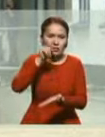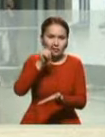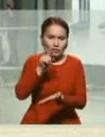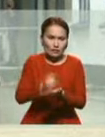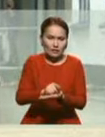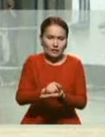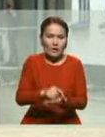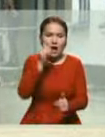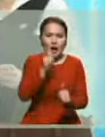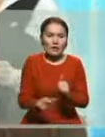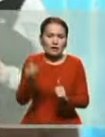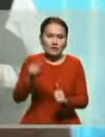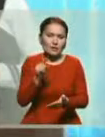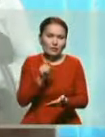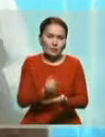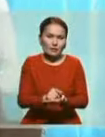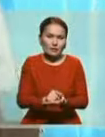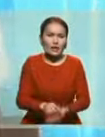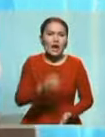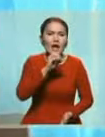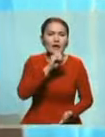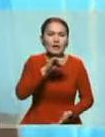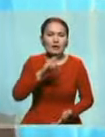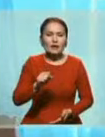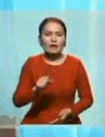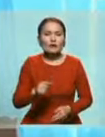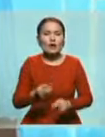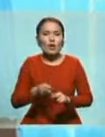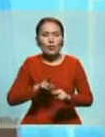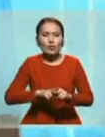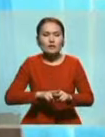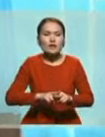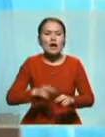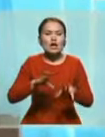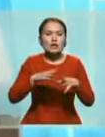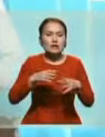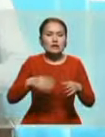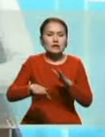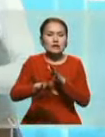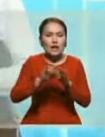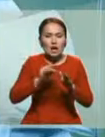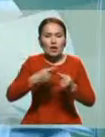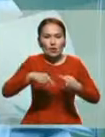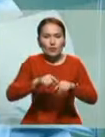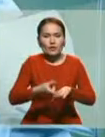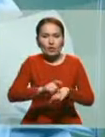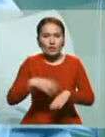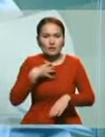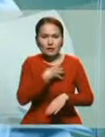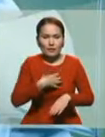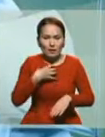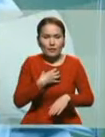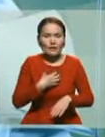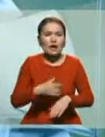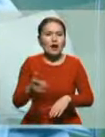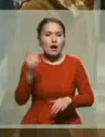әрбір азаматтың парызы. Елена Паули бүгінгі сайлау науқаны елдің болашағы үшін маңызды екенін жақсы түсінеді. Сондықтан әрдайым